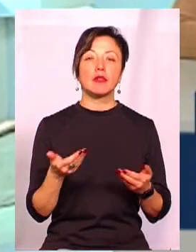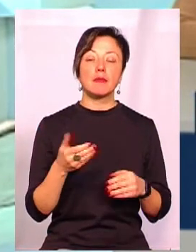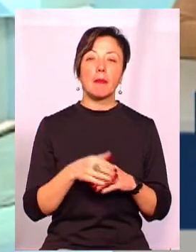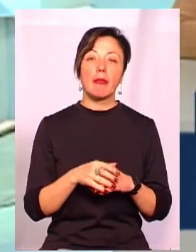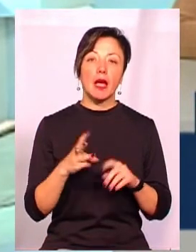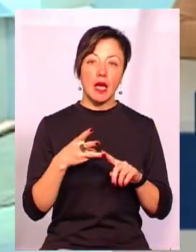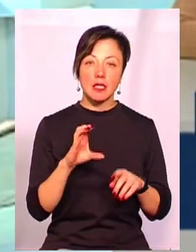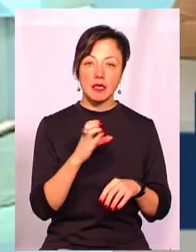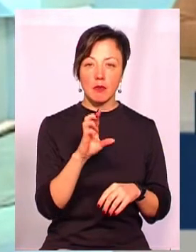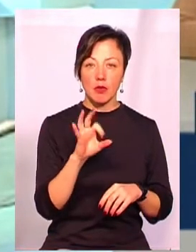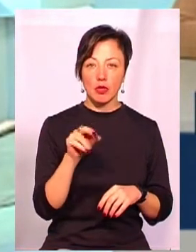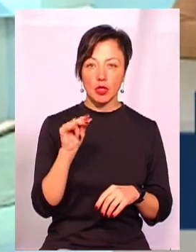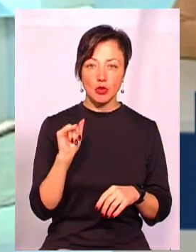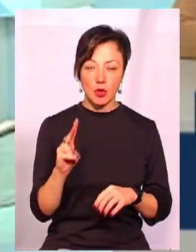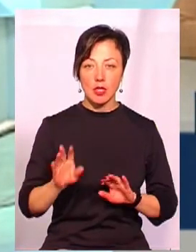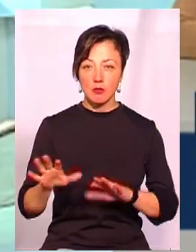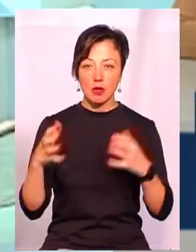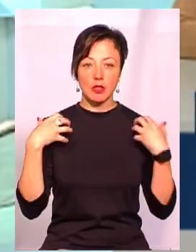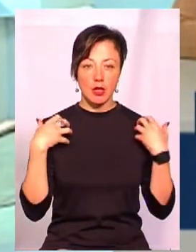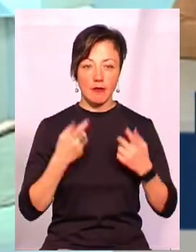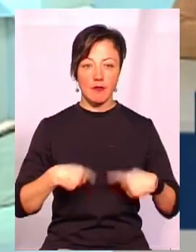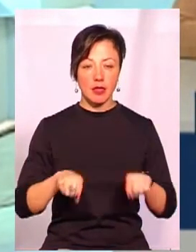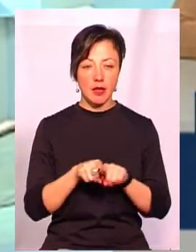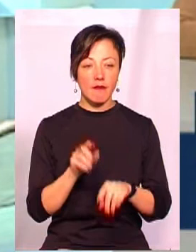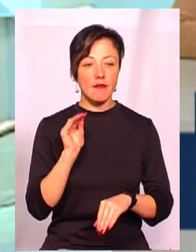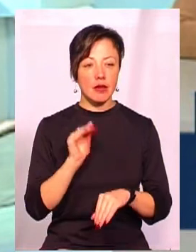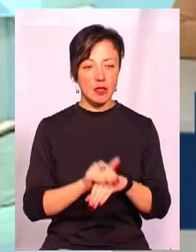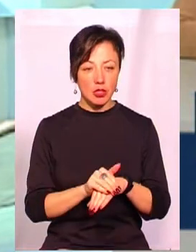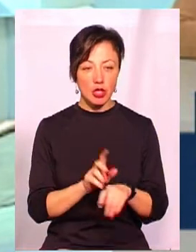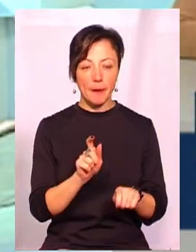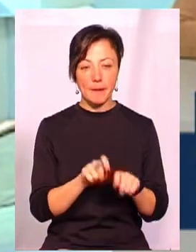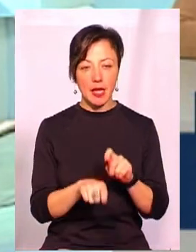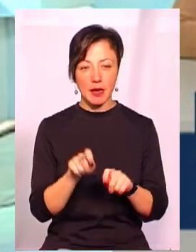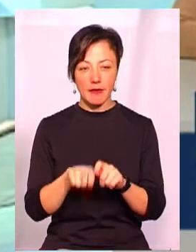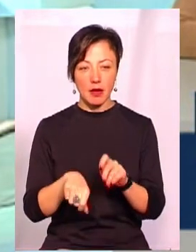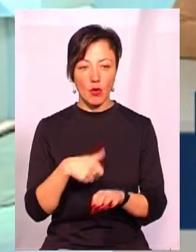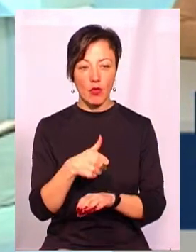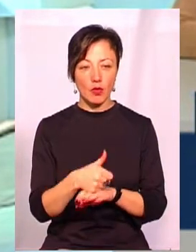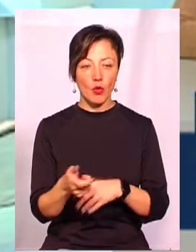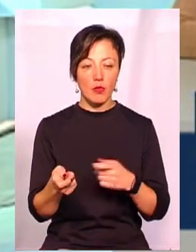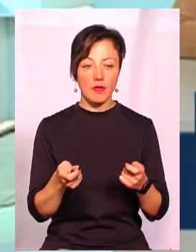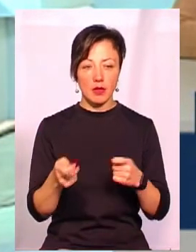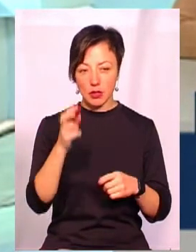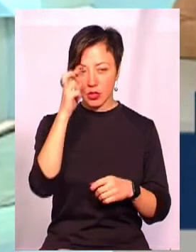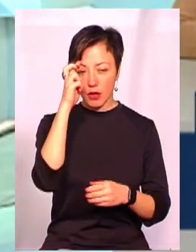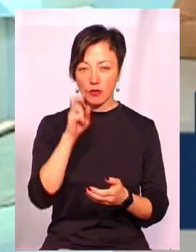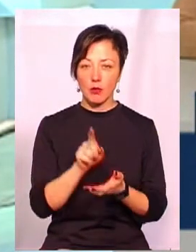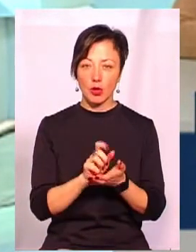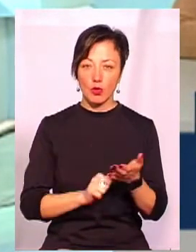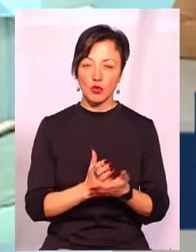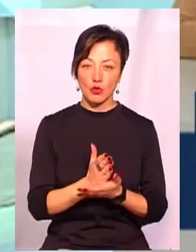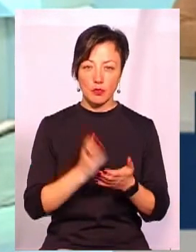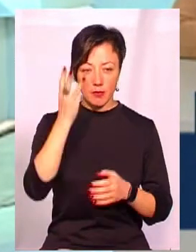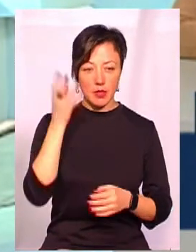Оксано. Та Сергієм Бондарчуком, заступником начальника відділу фактичних перевірок головного управління Державної податкової